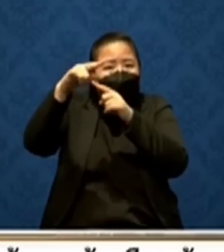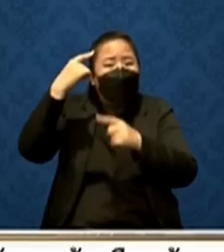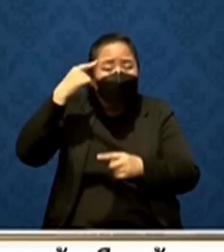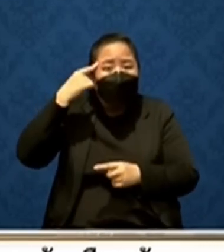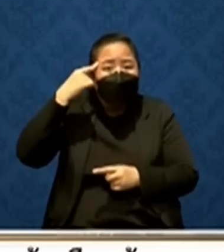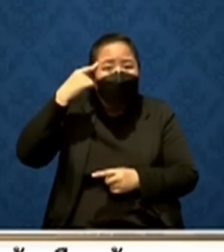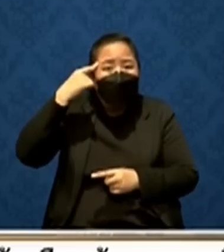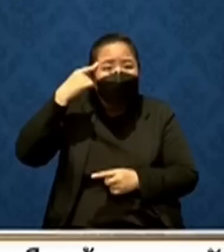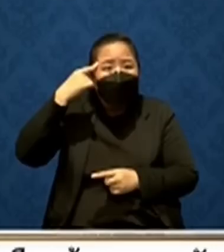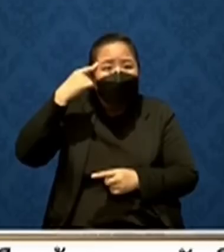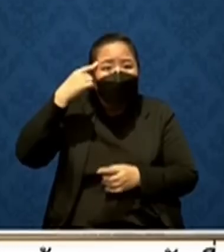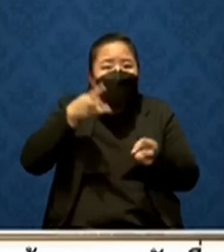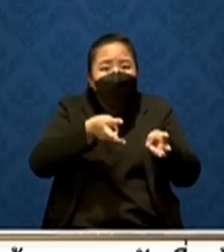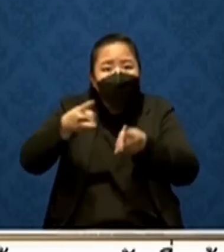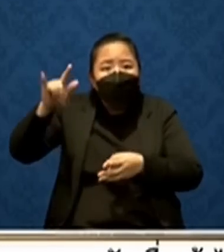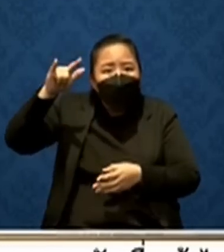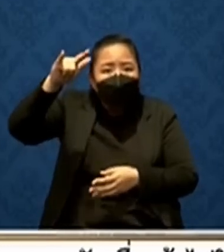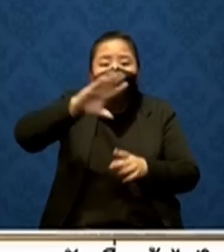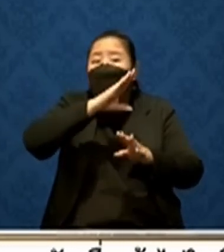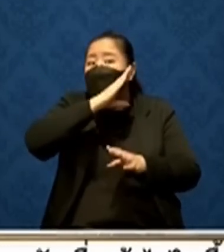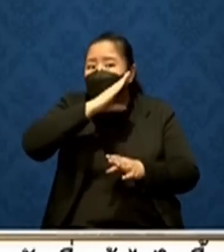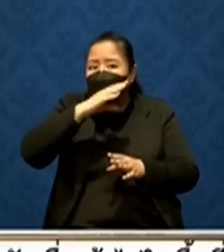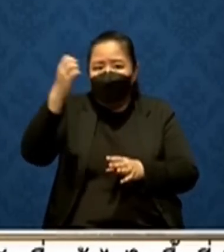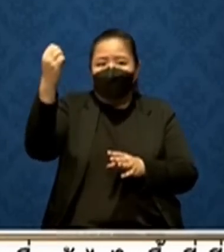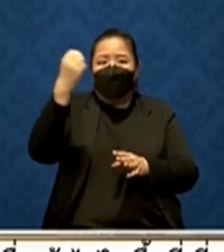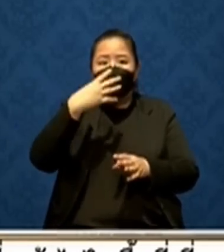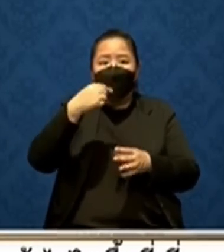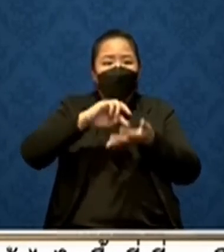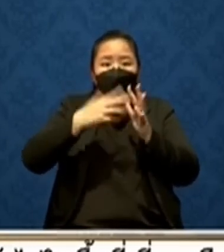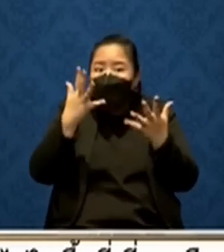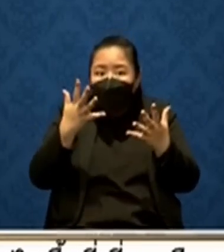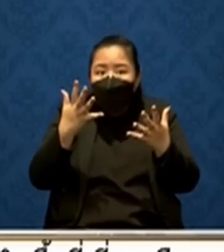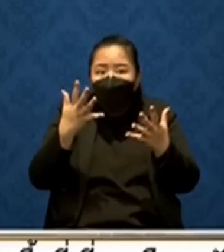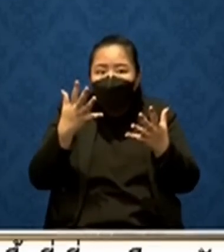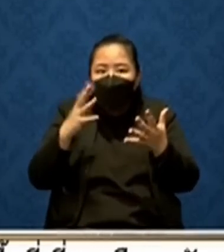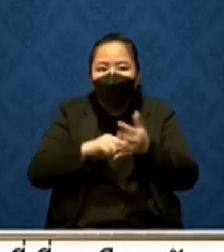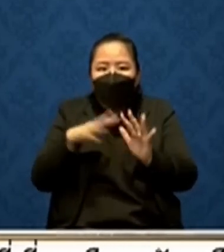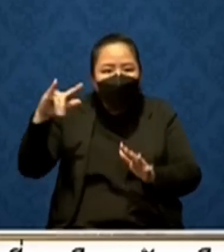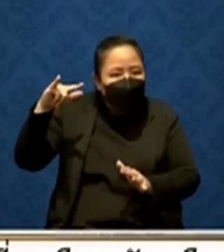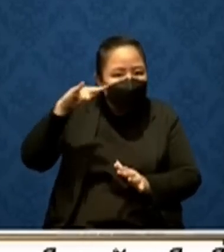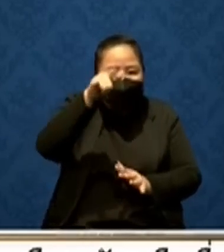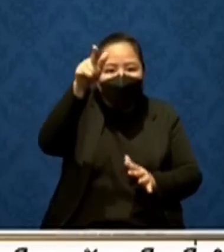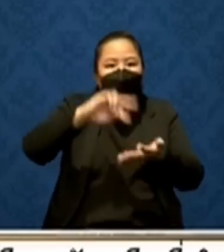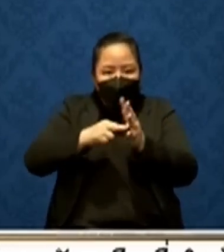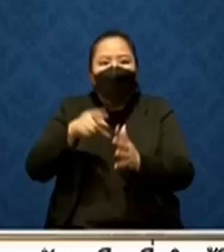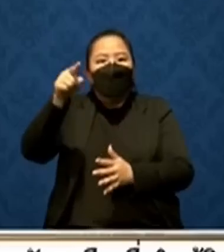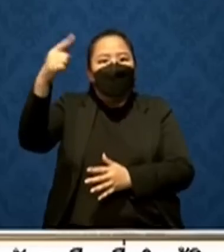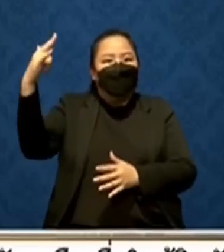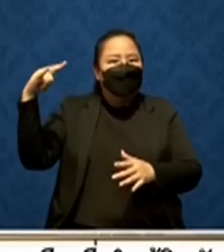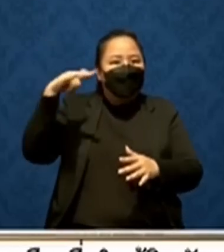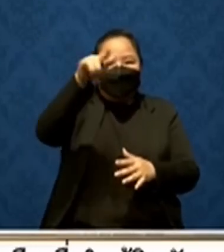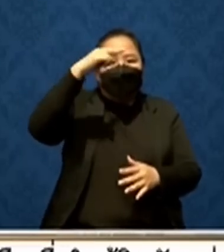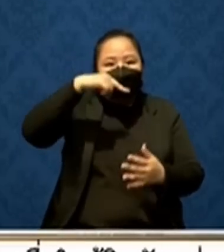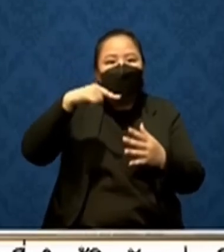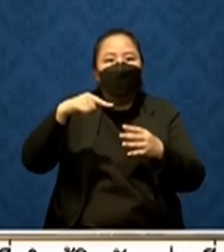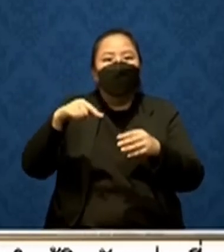มีการบินนั้นถ้าไม่แจ้งที่มาไม่ใช่พิกัดก็ถือว่าลุกล้ำจะต้องออกปฏิบัติการทันท่วงที